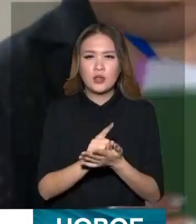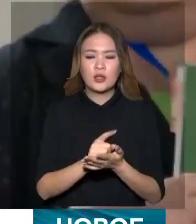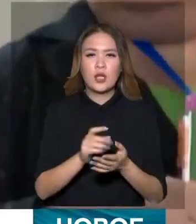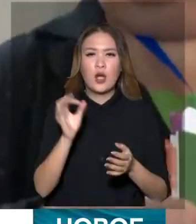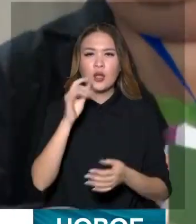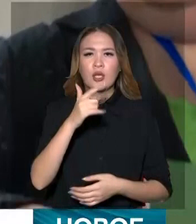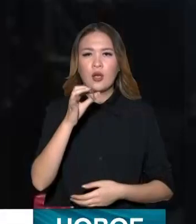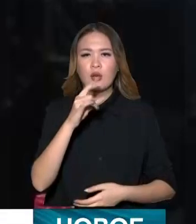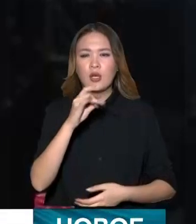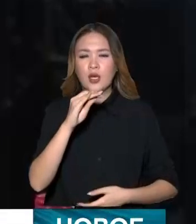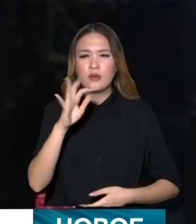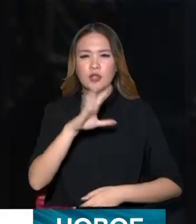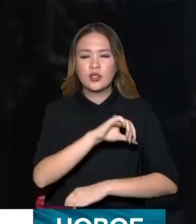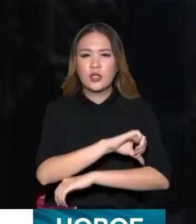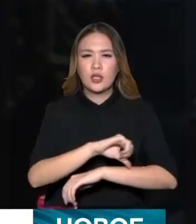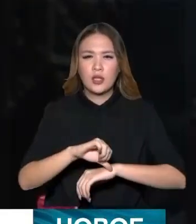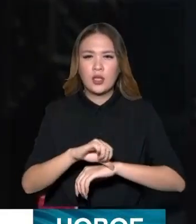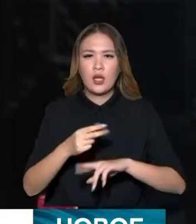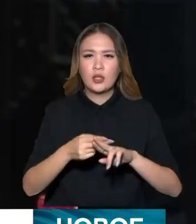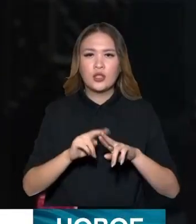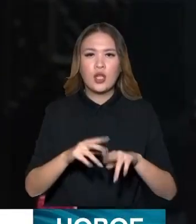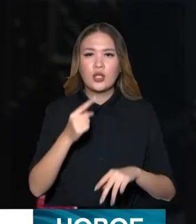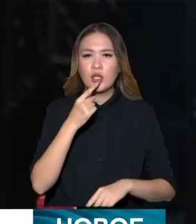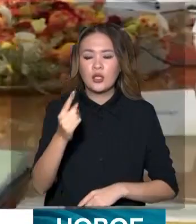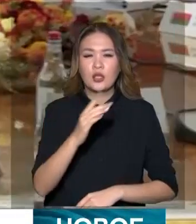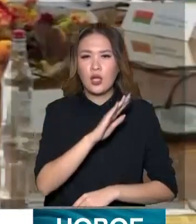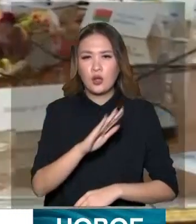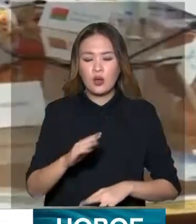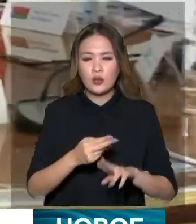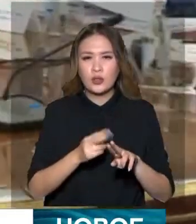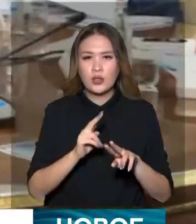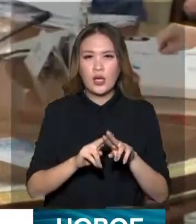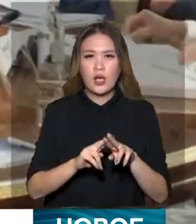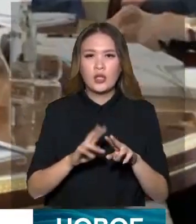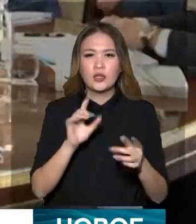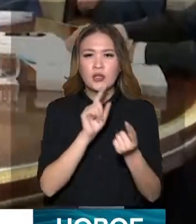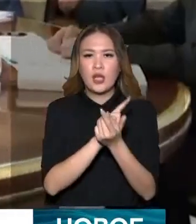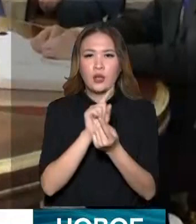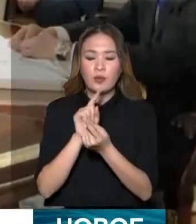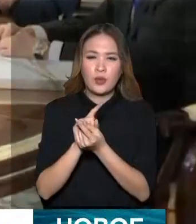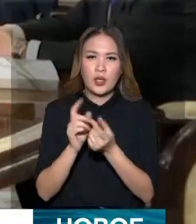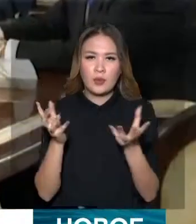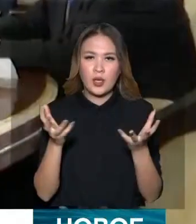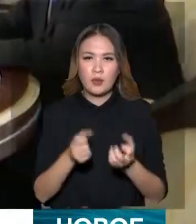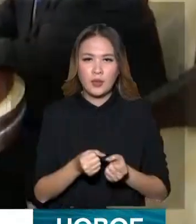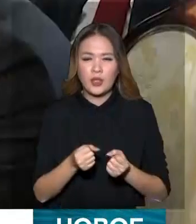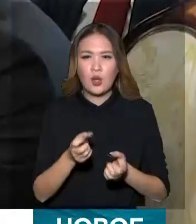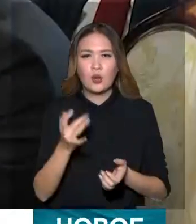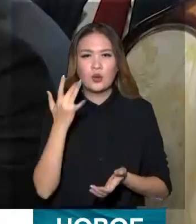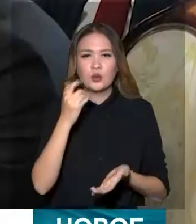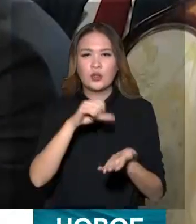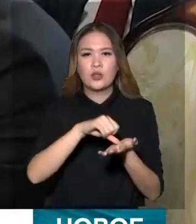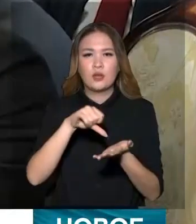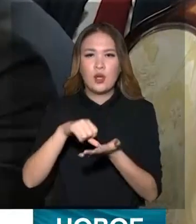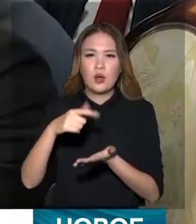даже географические ограничения – это далеко не полный перечень барьеров, с которыми сталкиваются предприятия при попытках